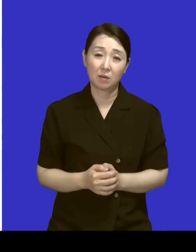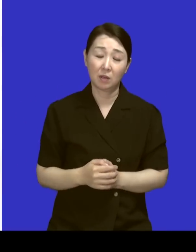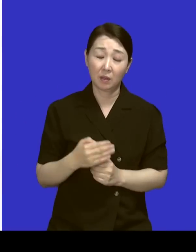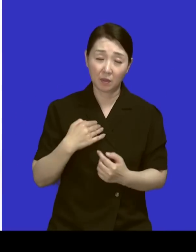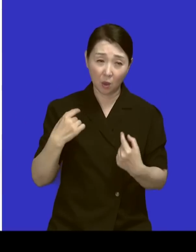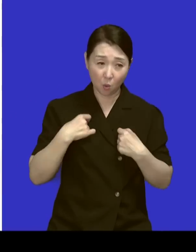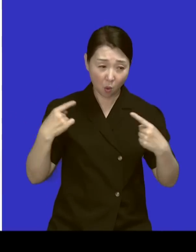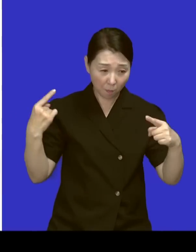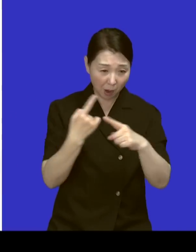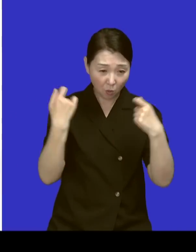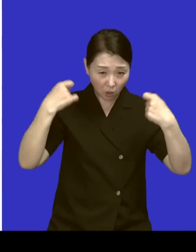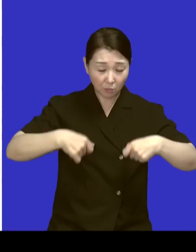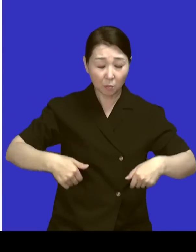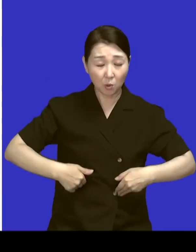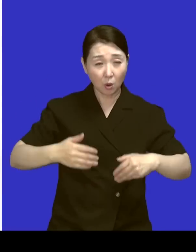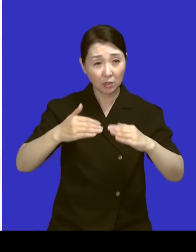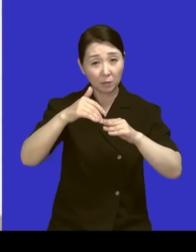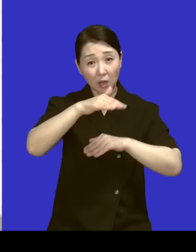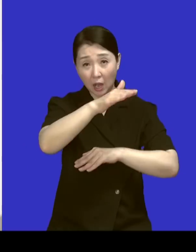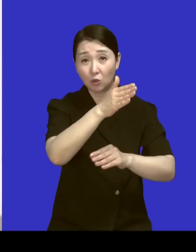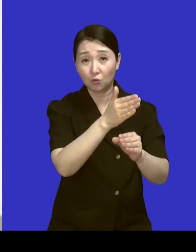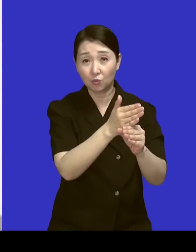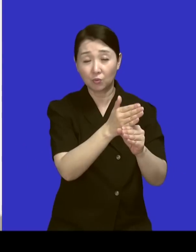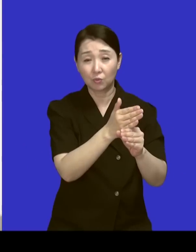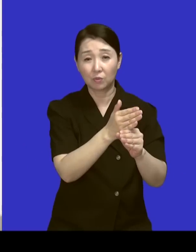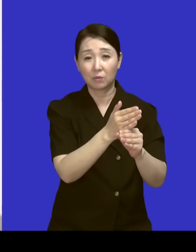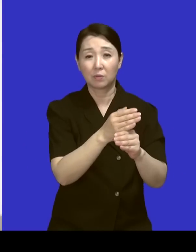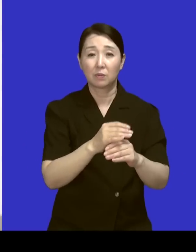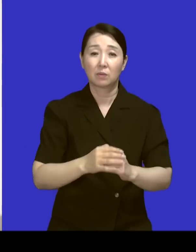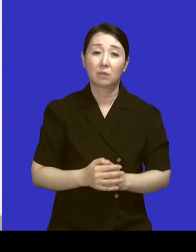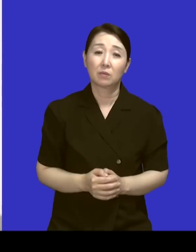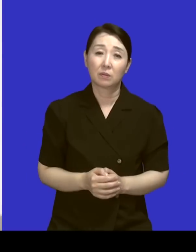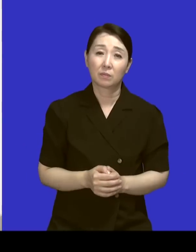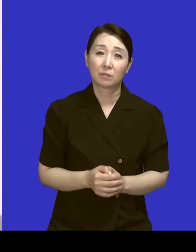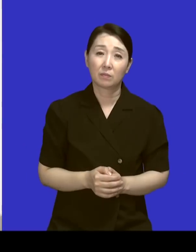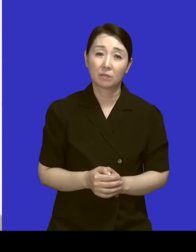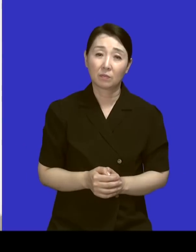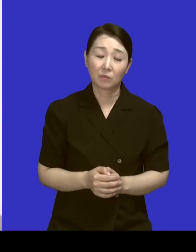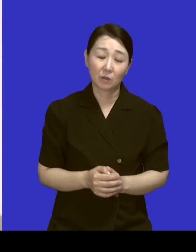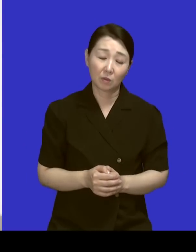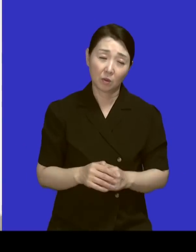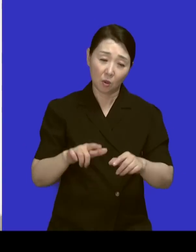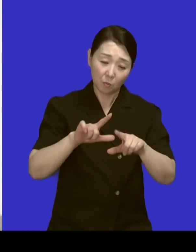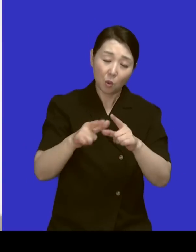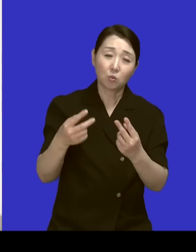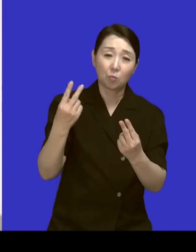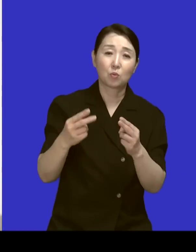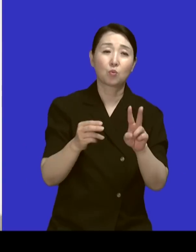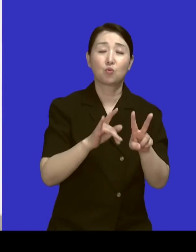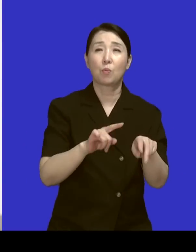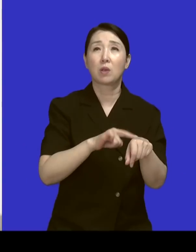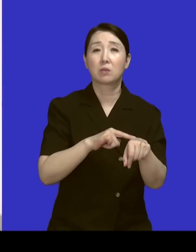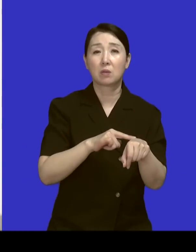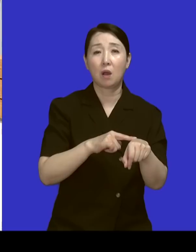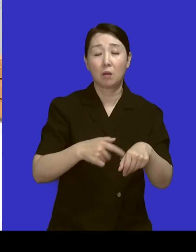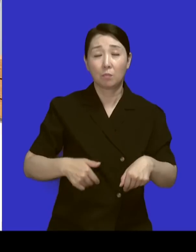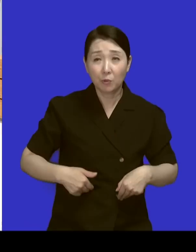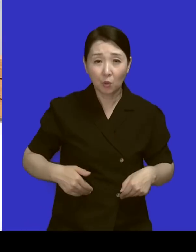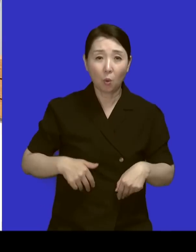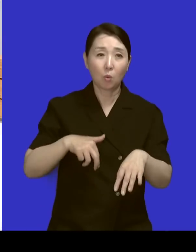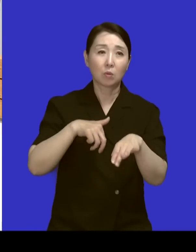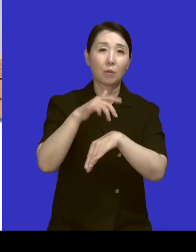옷이라도 갈아입어야겠다 하고 집에 가고 있는데 예. 평소보다 2배의 시간이 걸리는 거예요. 걷다가 졸고 걷다가